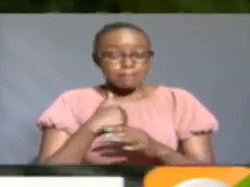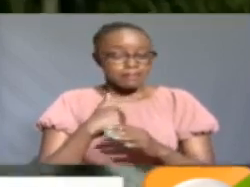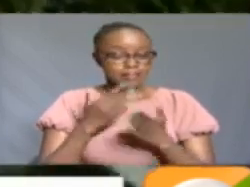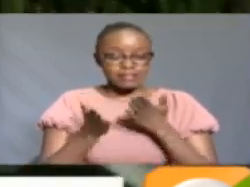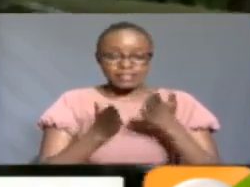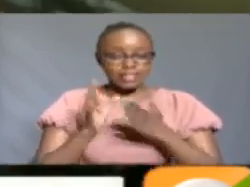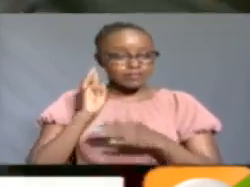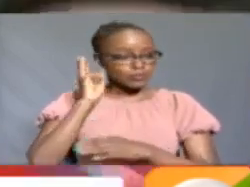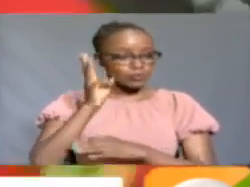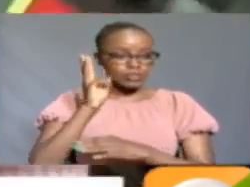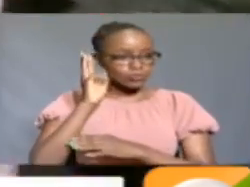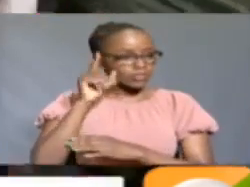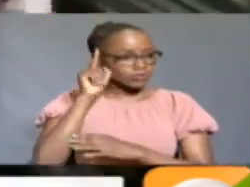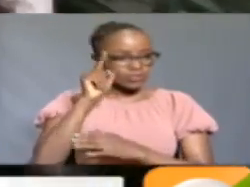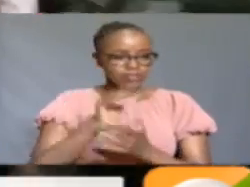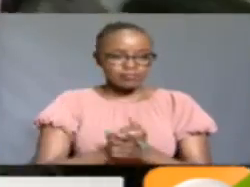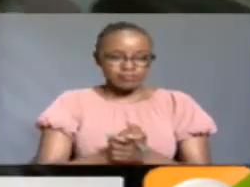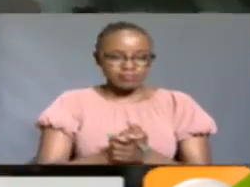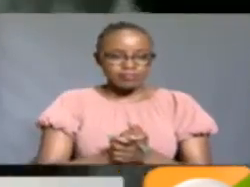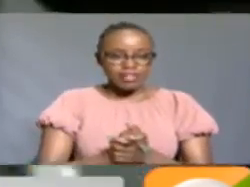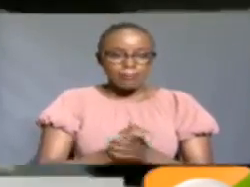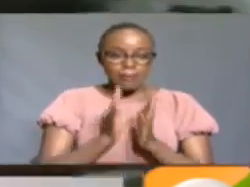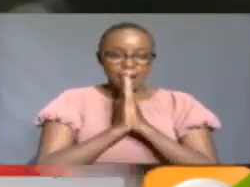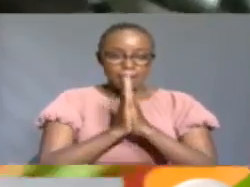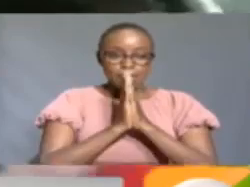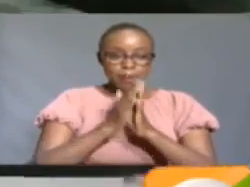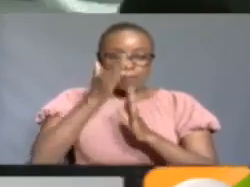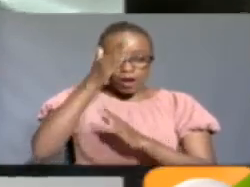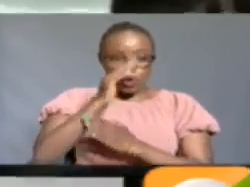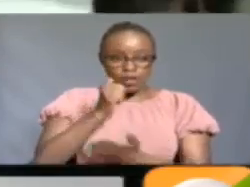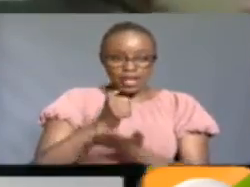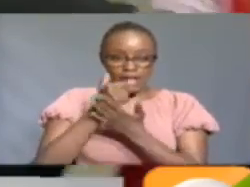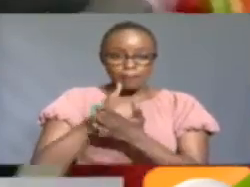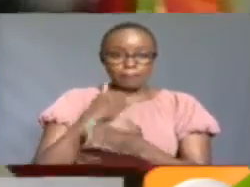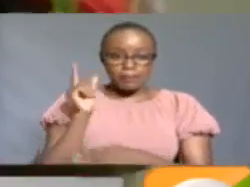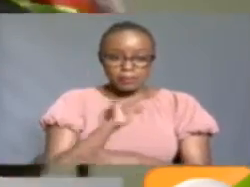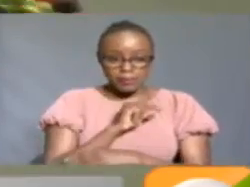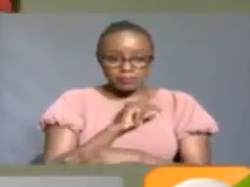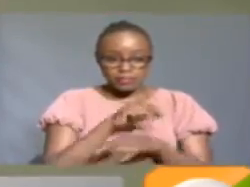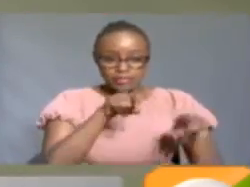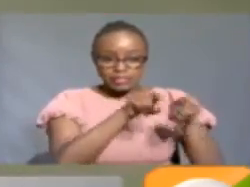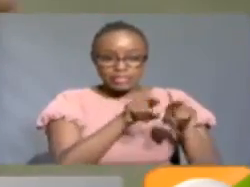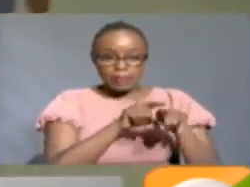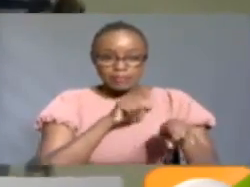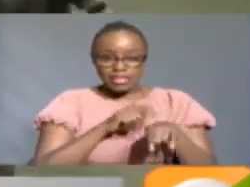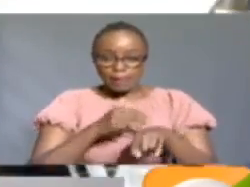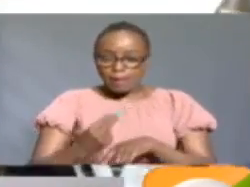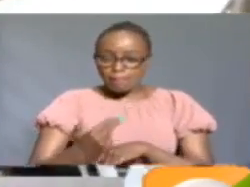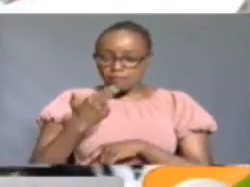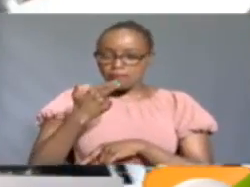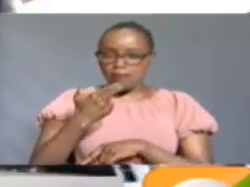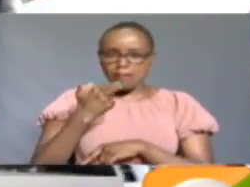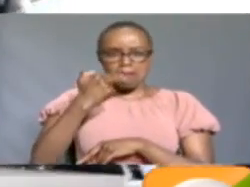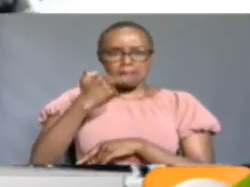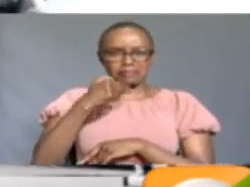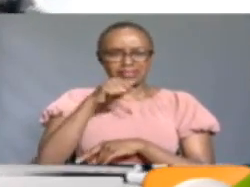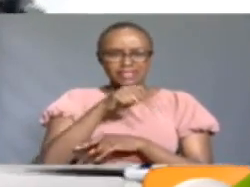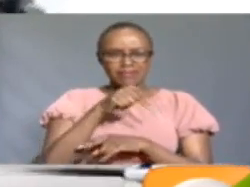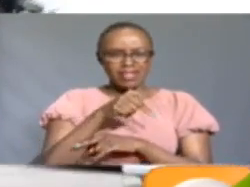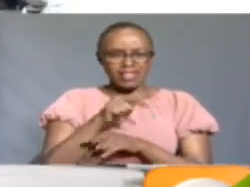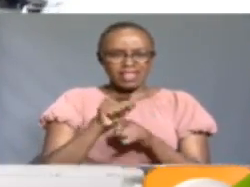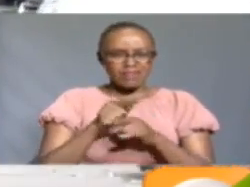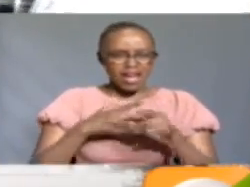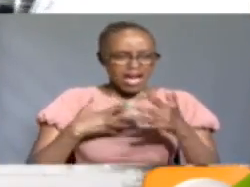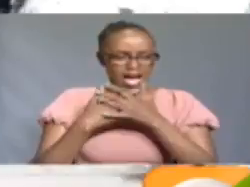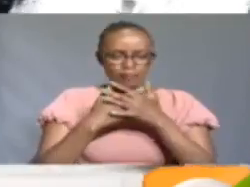nitakutumikia. Hiyo ndo niliomba na Mungu akanisaidia. Hata vile nilipigwa risasi